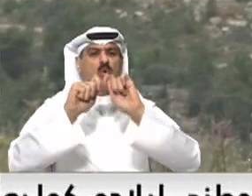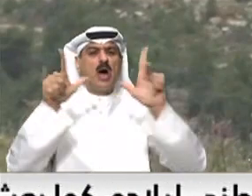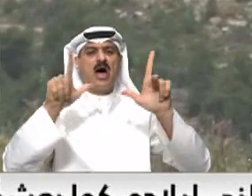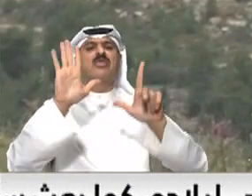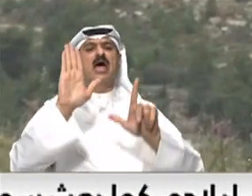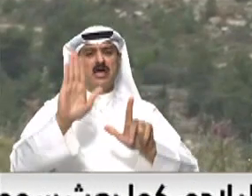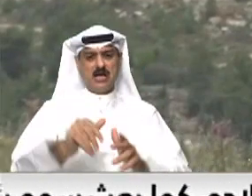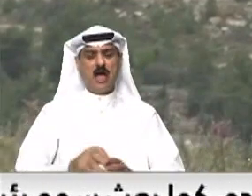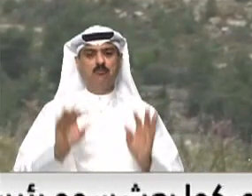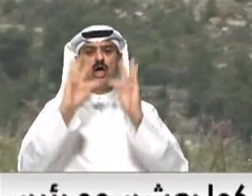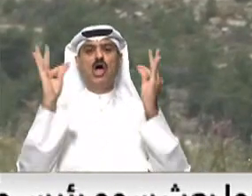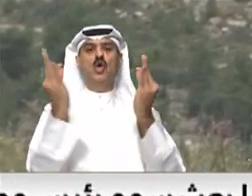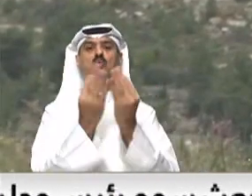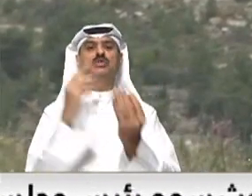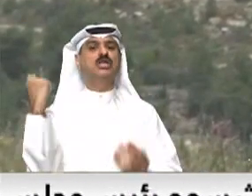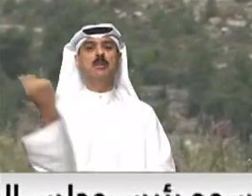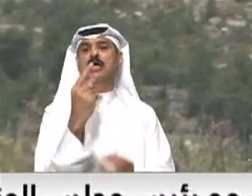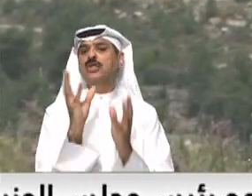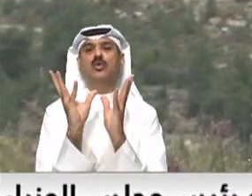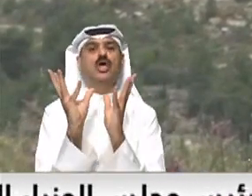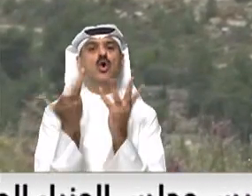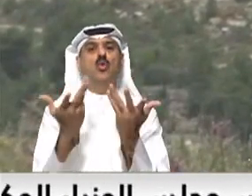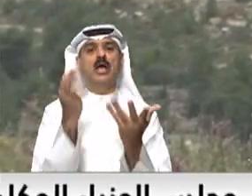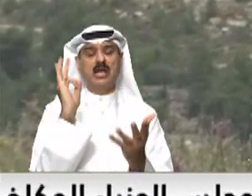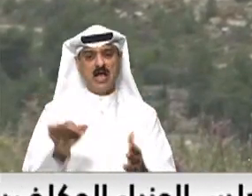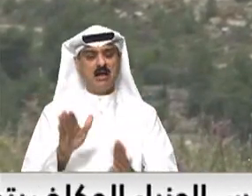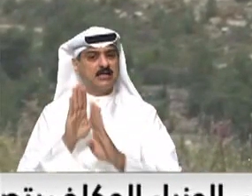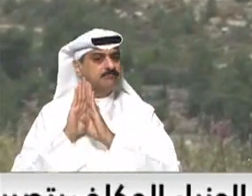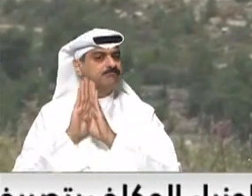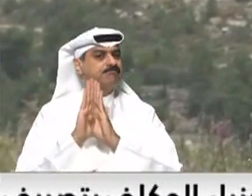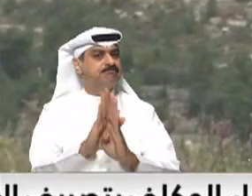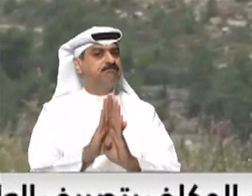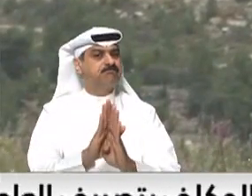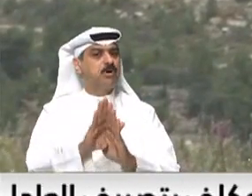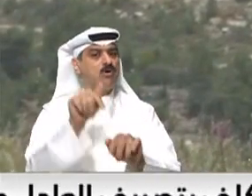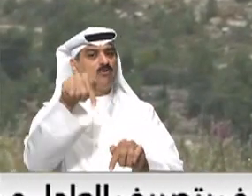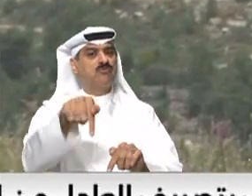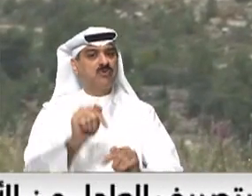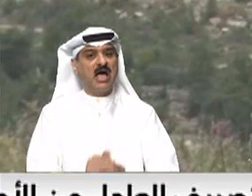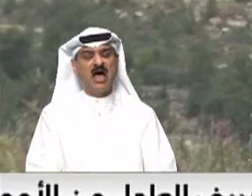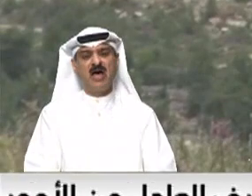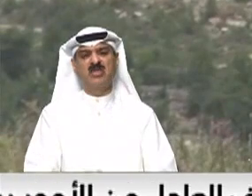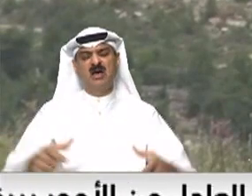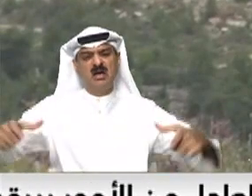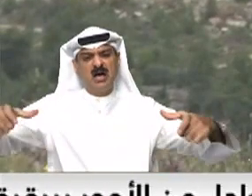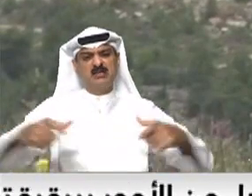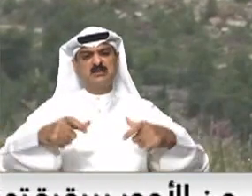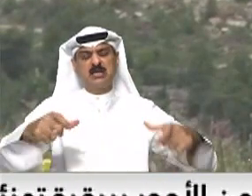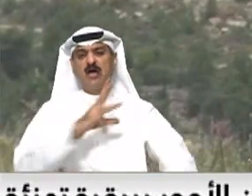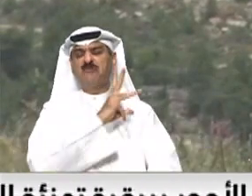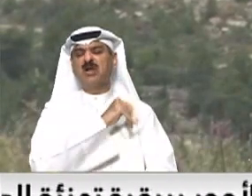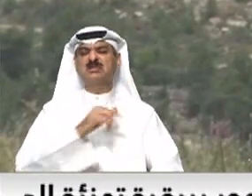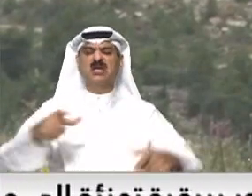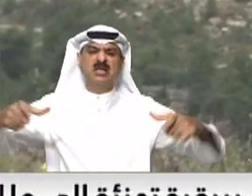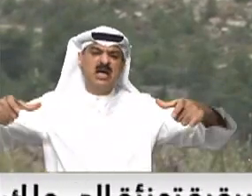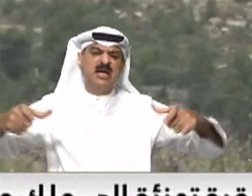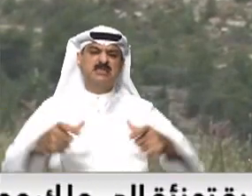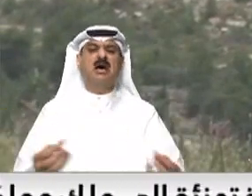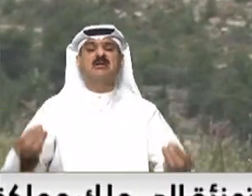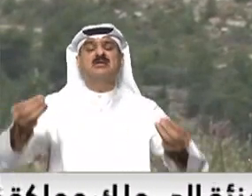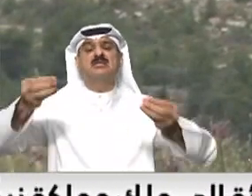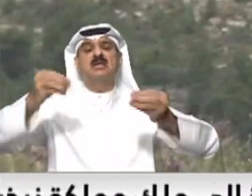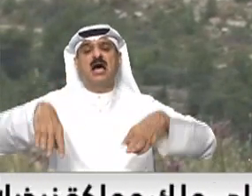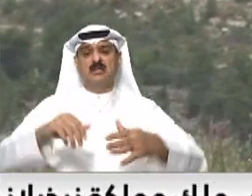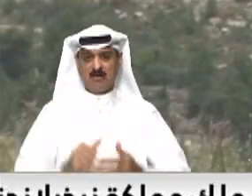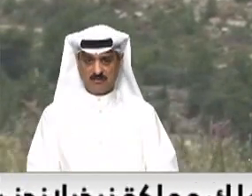وجه الاحتلال ومخططاته والتي تمادى في تطبيقها على الفلسطينيين وأرواحهم وممتلكاتهم